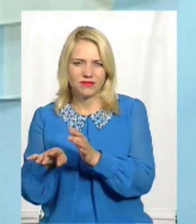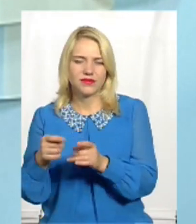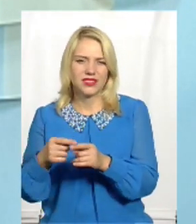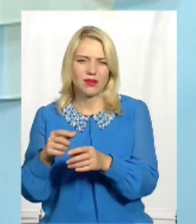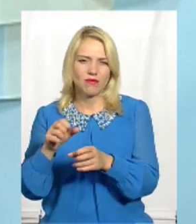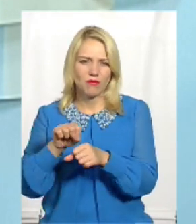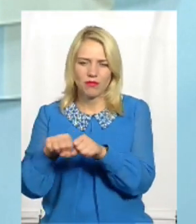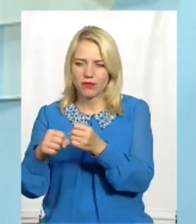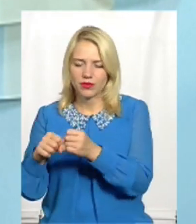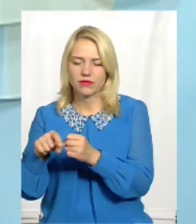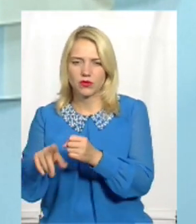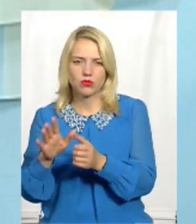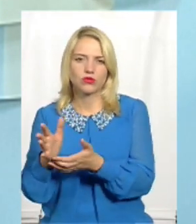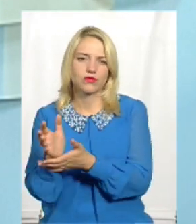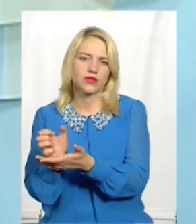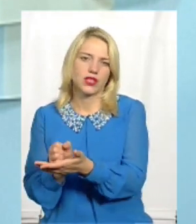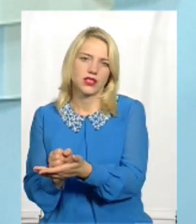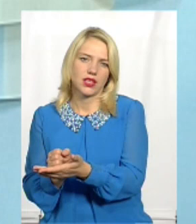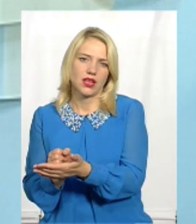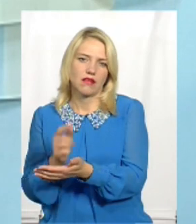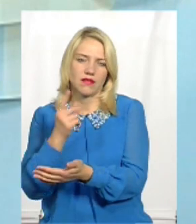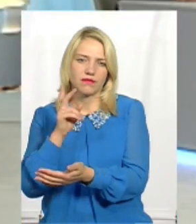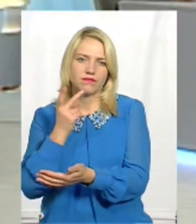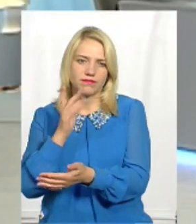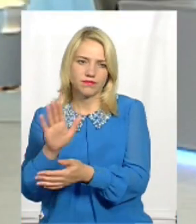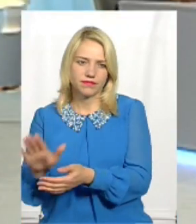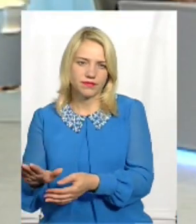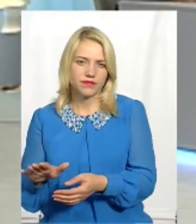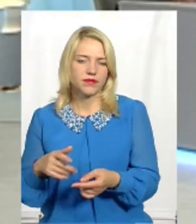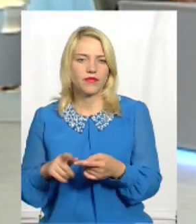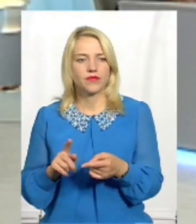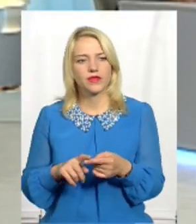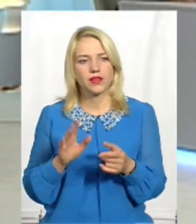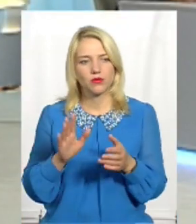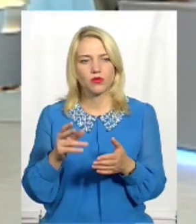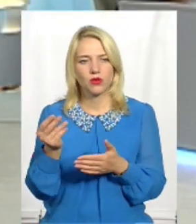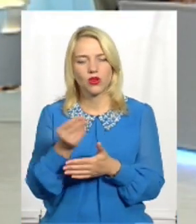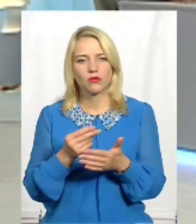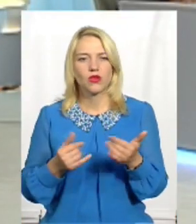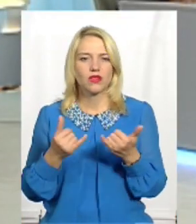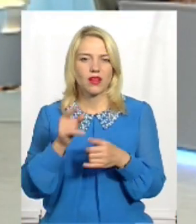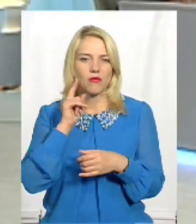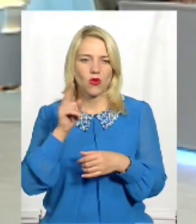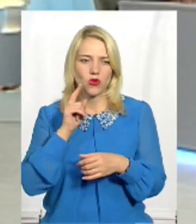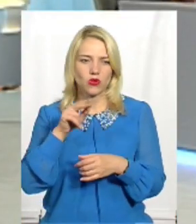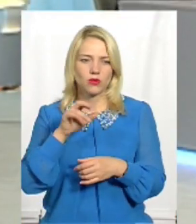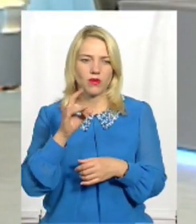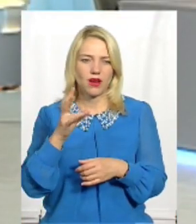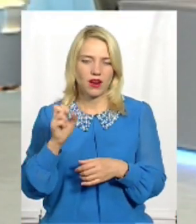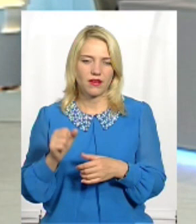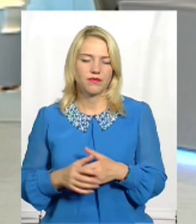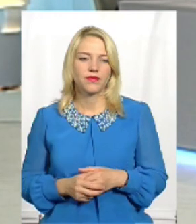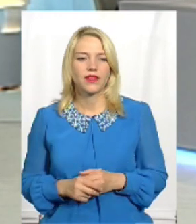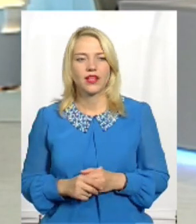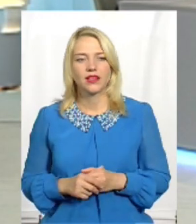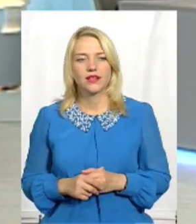будуть стояти в резерві, не будуть виходити на лінію. Розмальовуєте їх для молодіжного парку? Один розмалювали, да. Так,